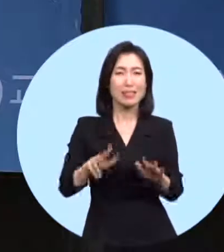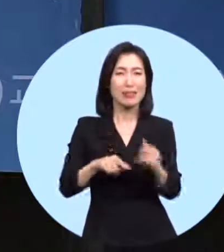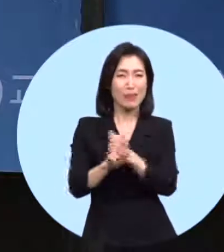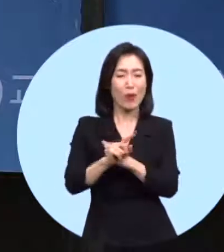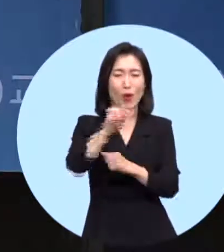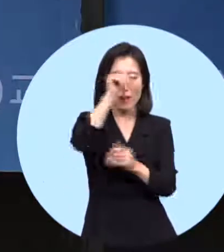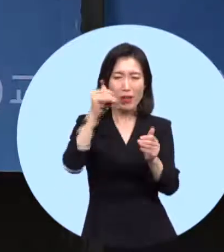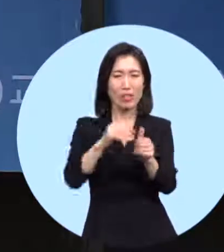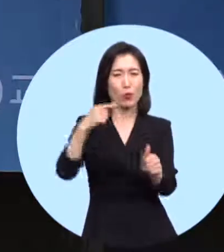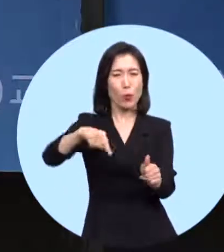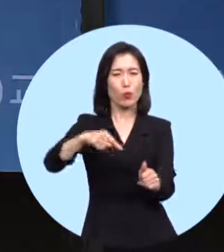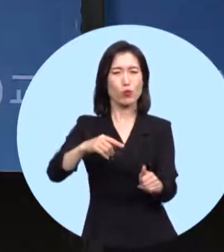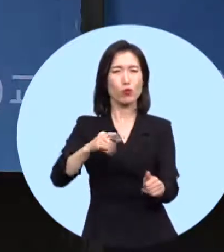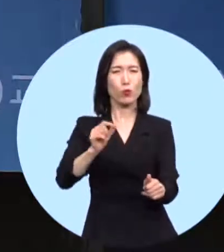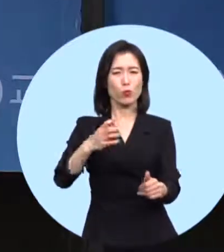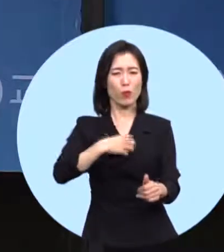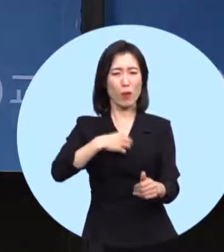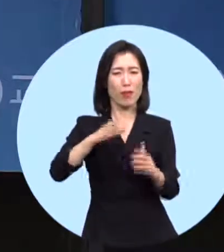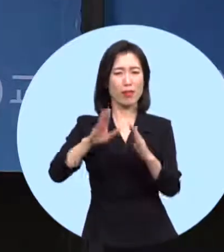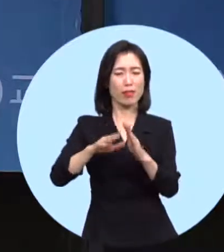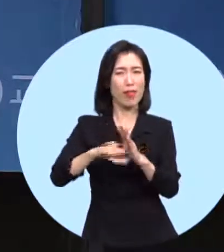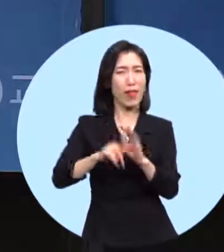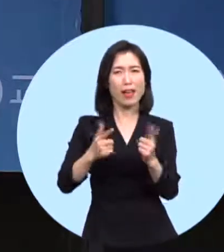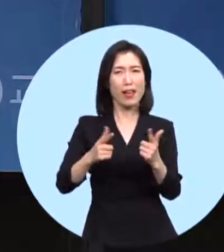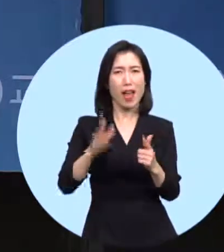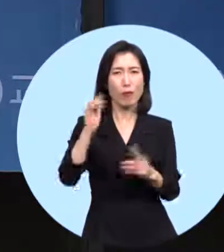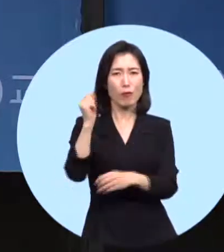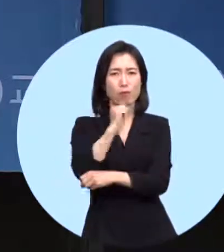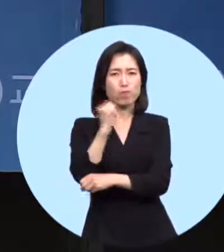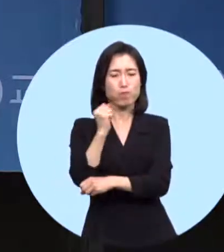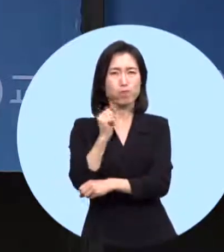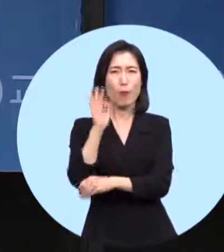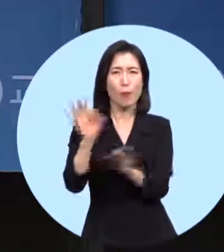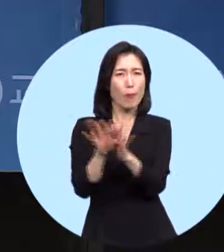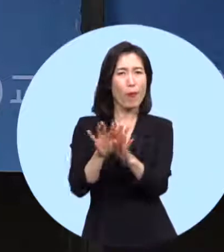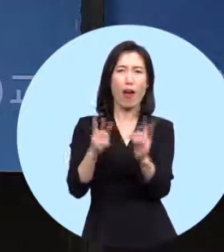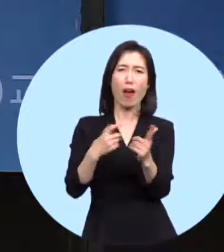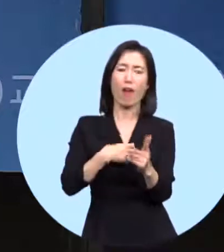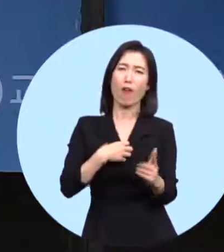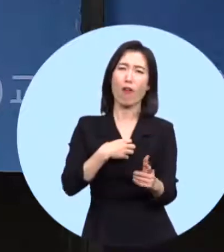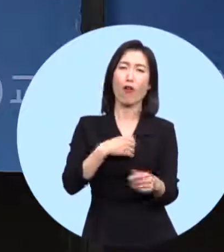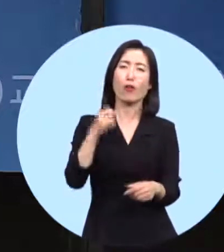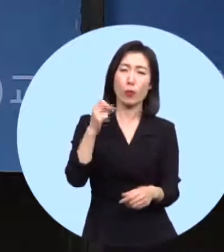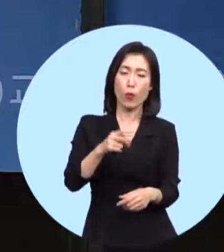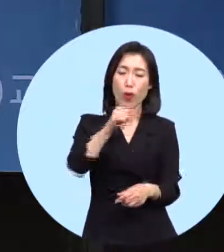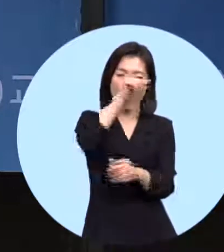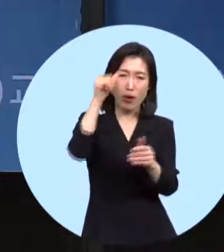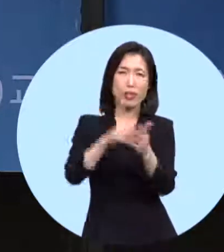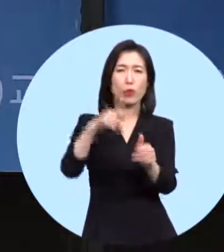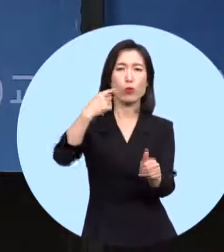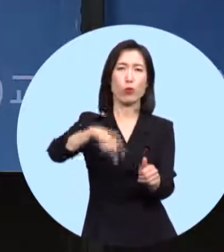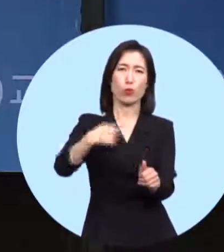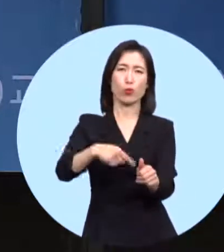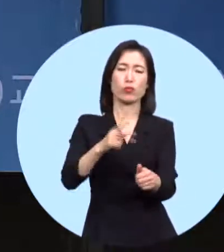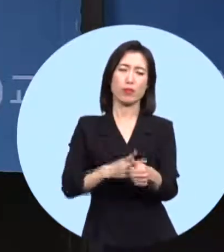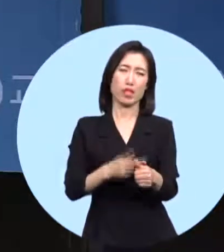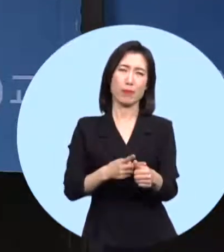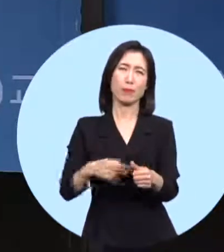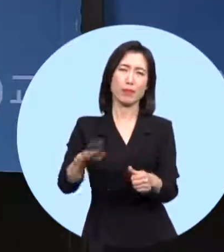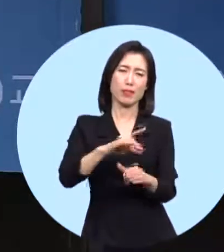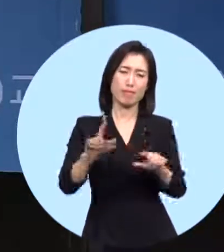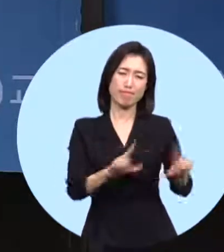위험한 상황에 처해 있는 거 아닌가 그런 생각이 들고요. 또 수많은 평생교육에 종사하시는 분들이 사실 또 많은 어려움을 겪고